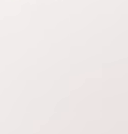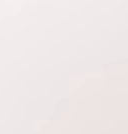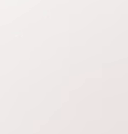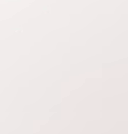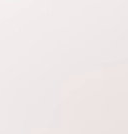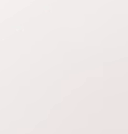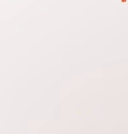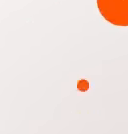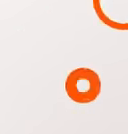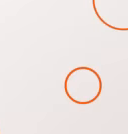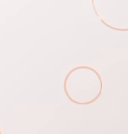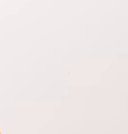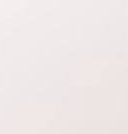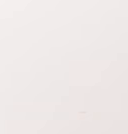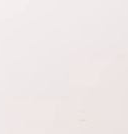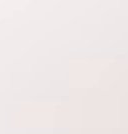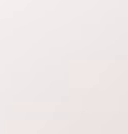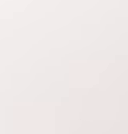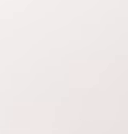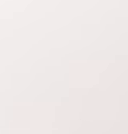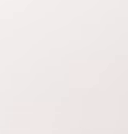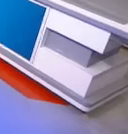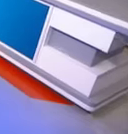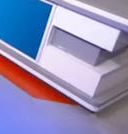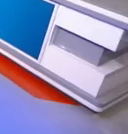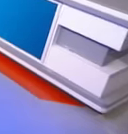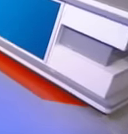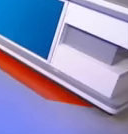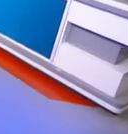1. Свали БНТ News.